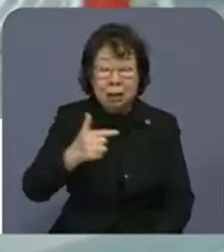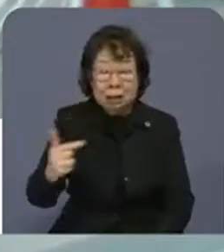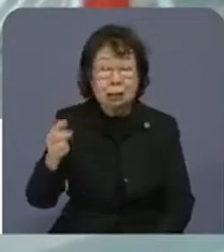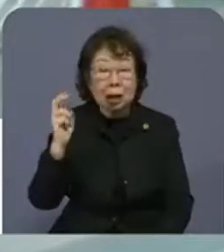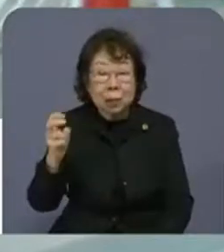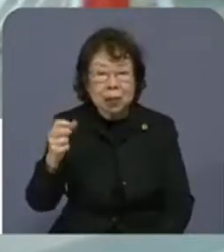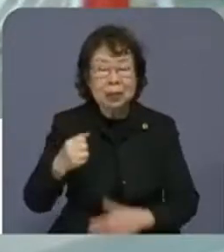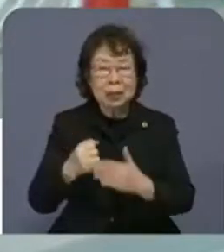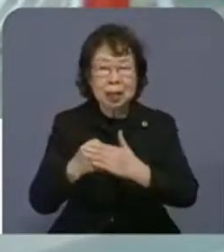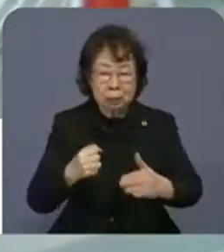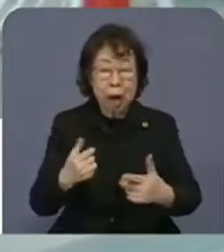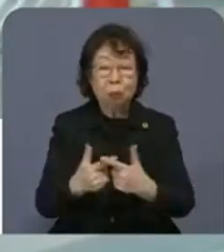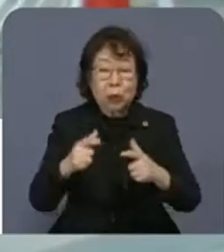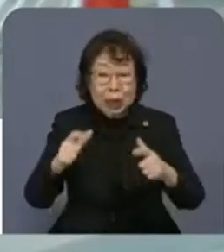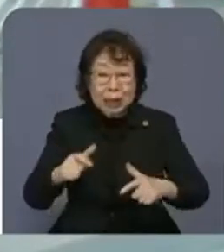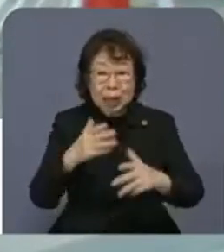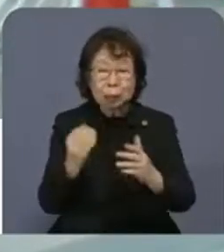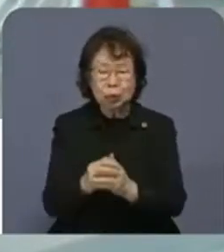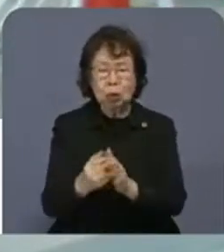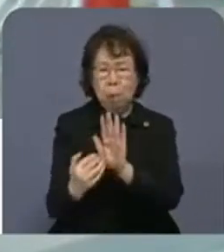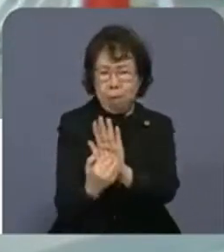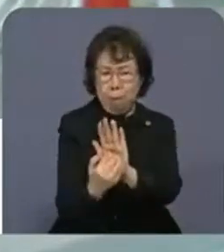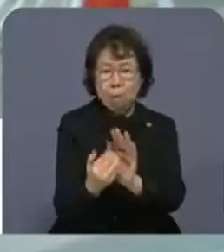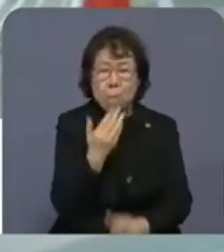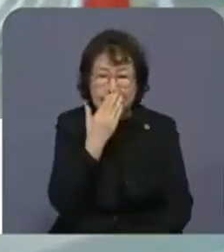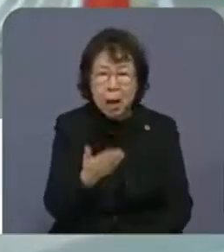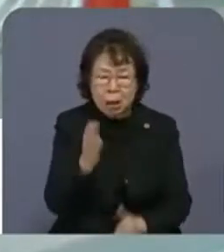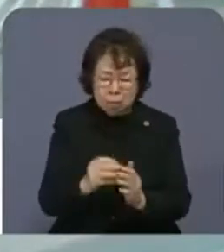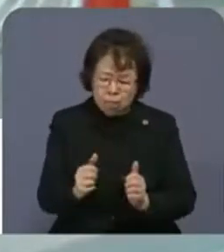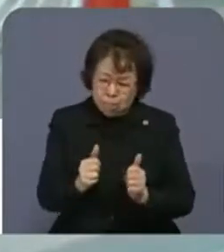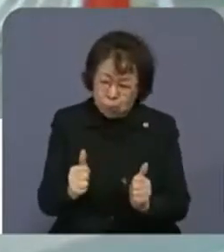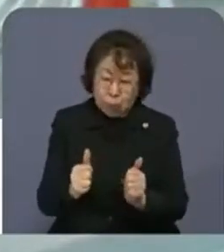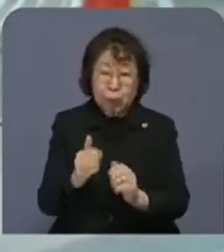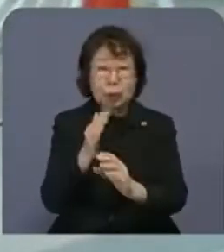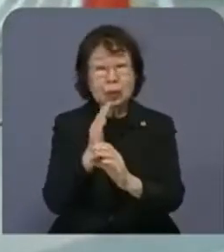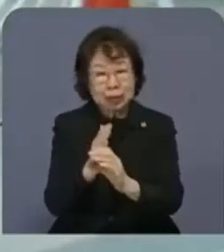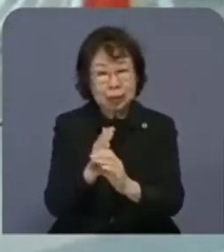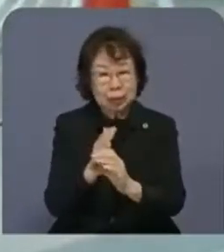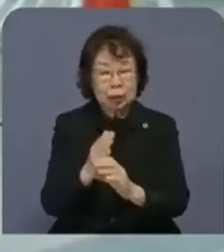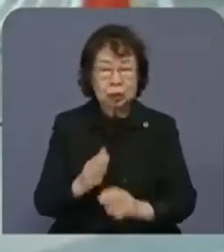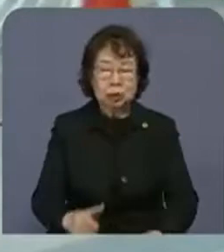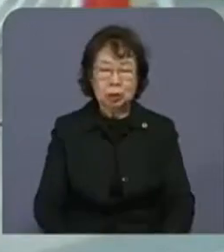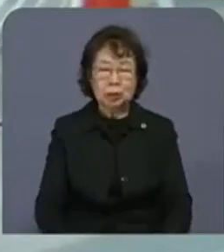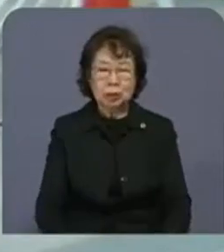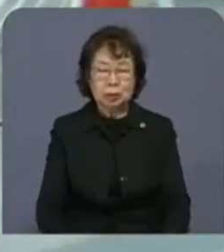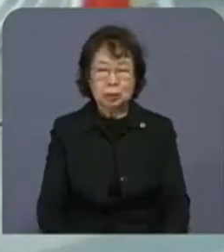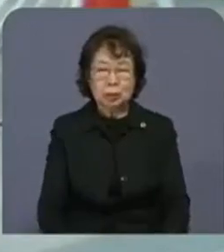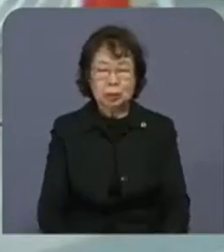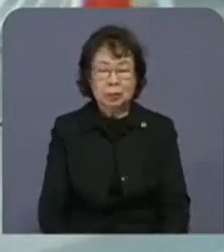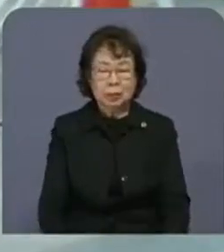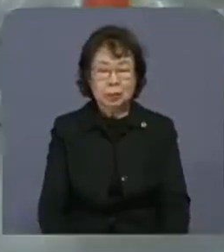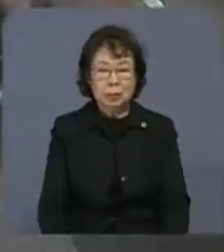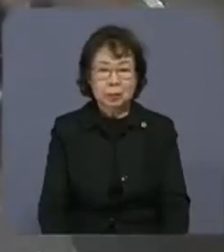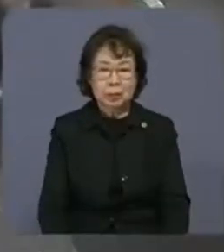전망인데요 부산시는 의료 대응체계를 구축하는 데 힘을 쏟고 있습니다 이준석 기자의 보돕니다